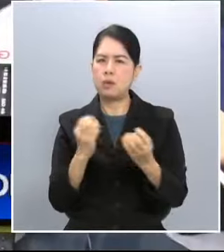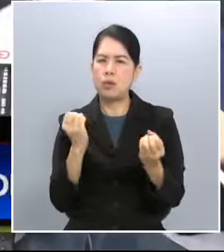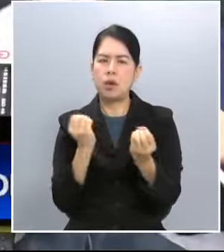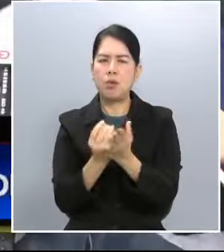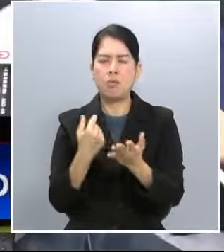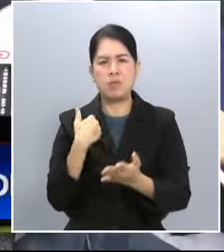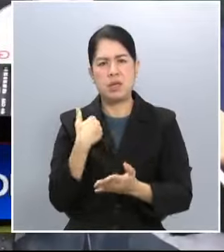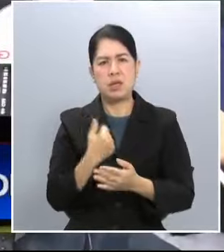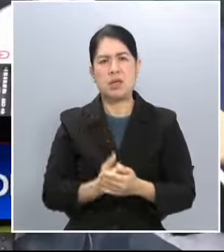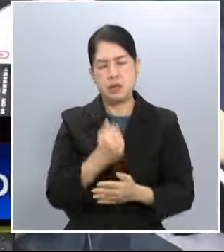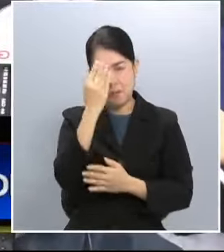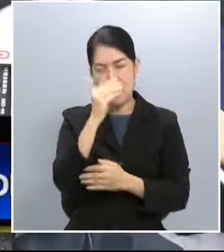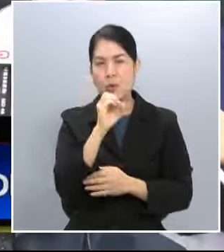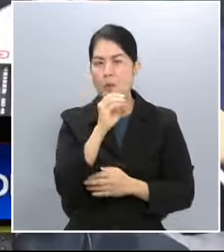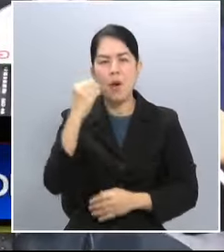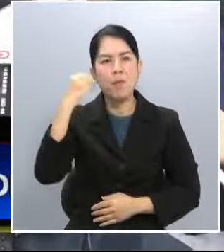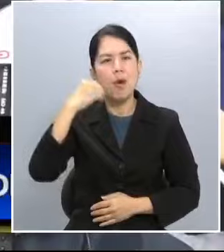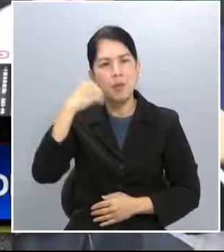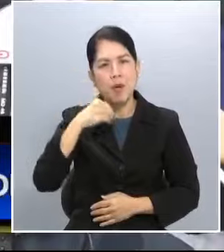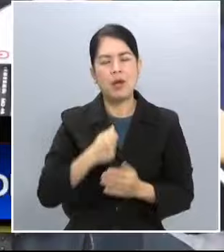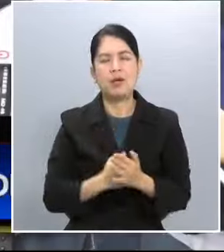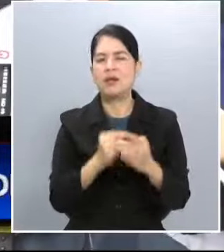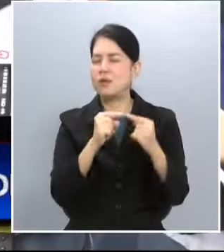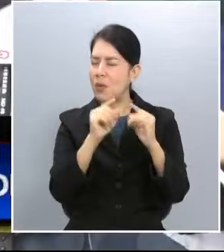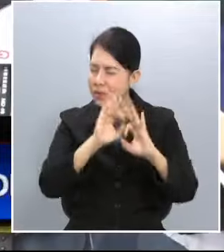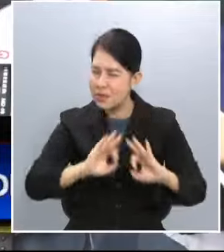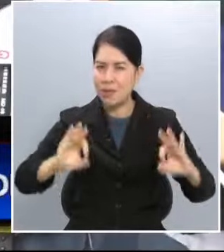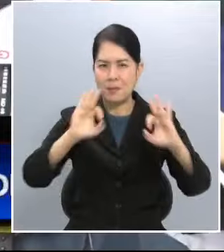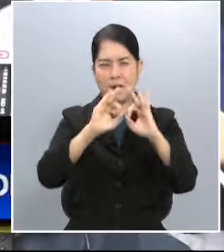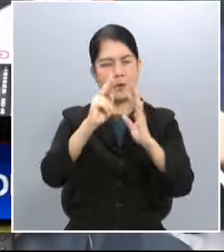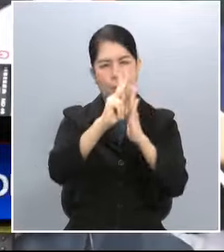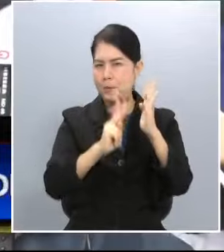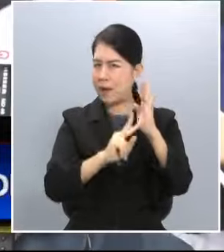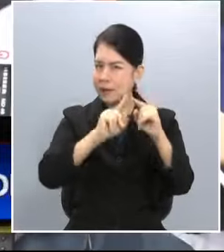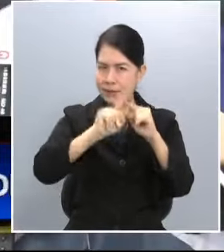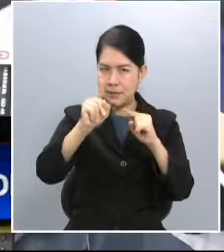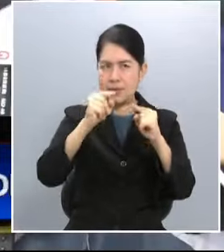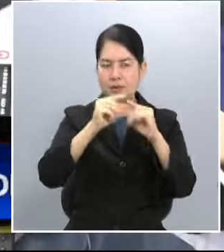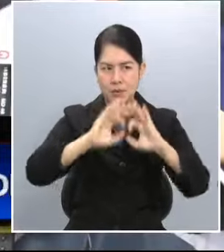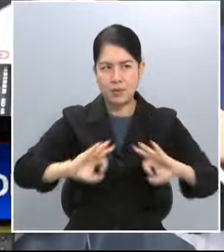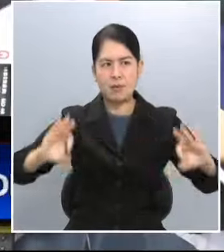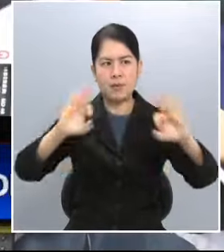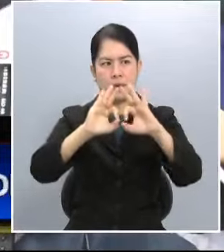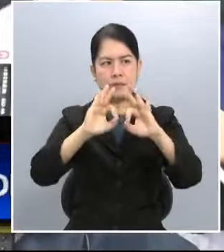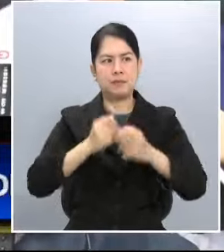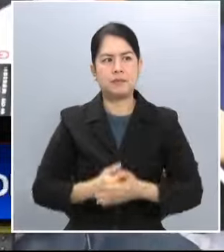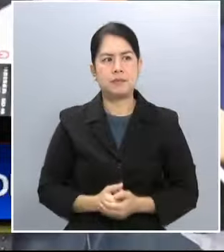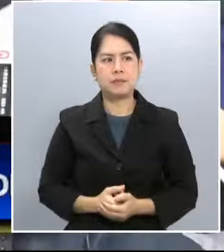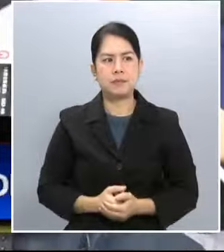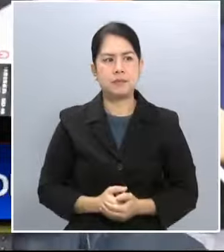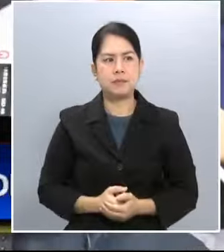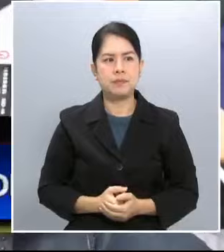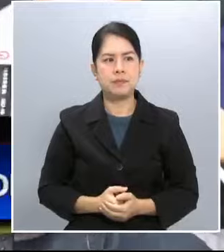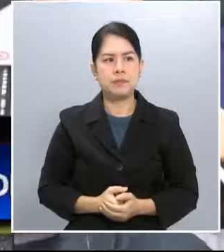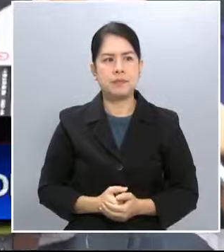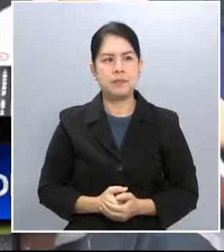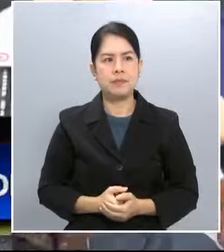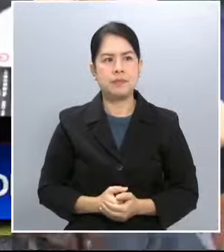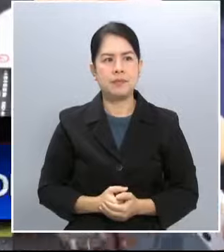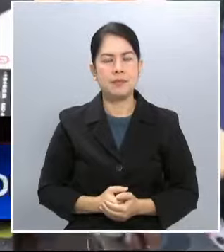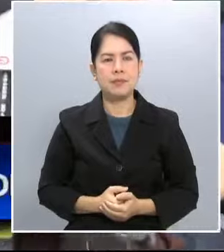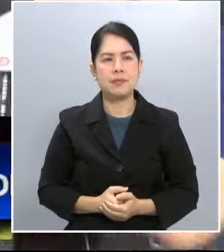ไม่มีสิ่งใดที่เหนือกว่ากฎหมายได้กฎหมายทางคือกฎ ตำรวจเนี่ยครับเดี๋ยวก็ให้ญาติทางคุยนะ